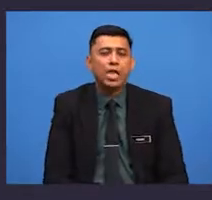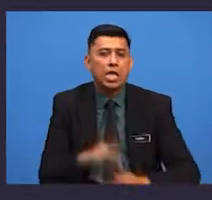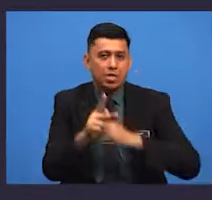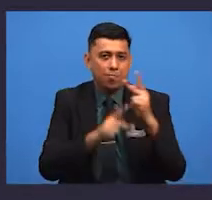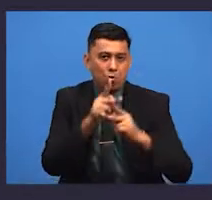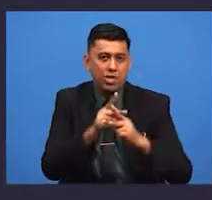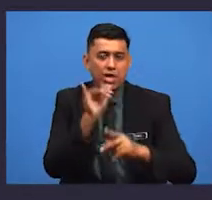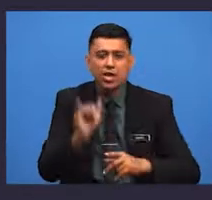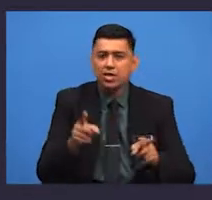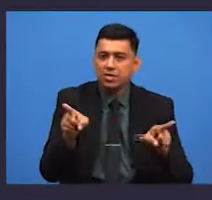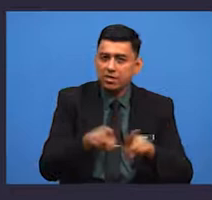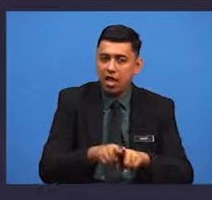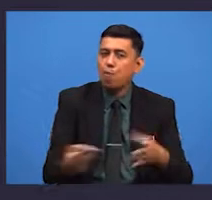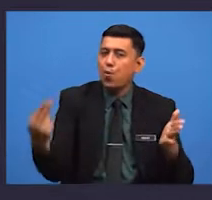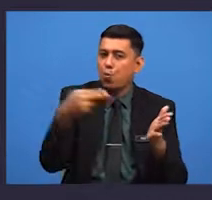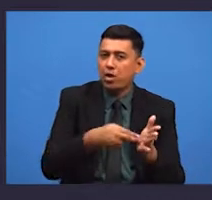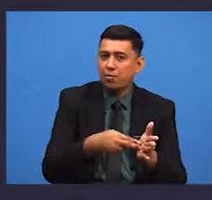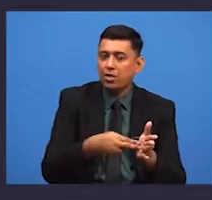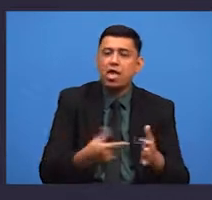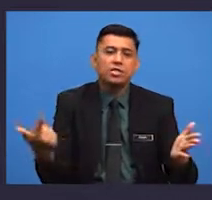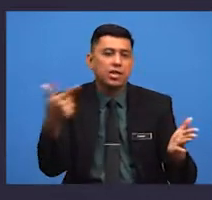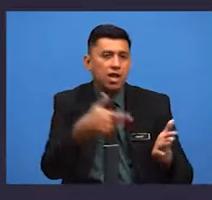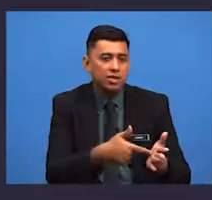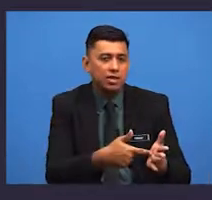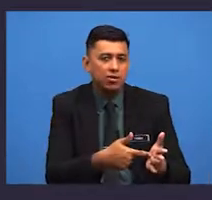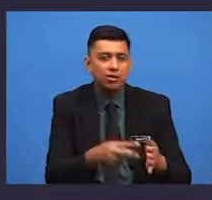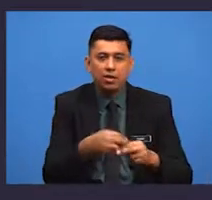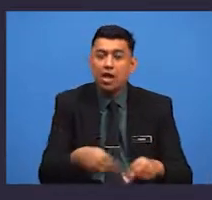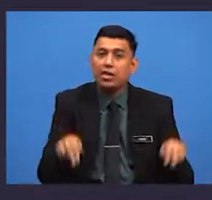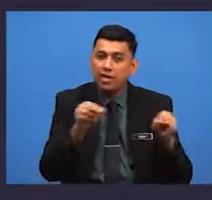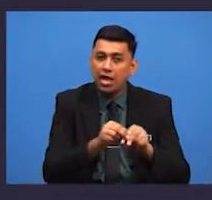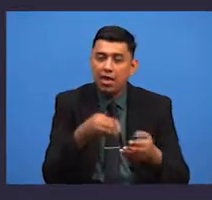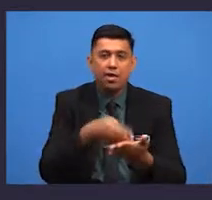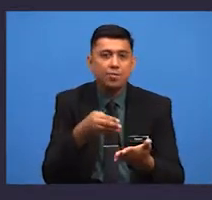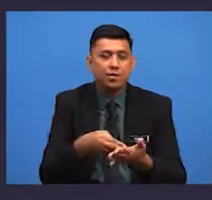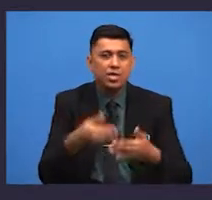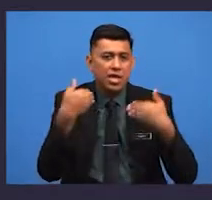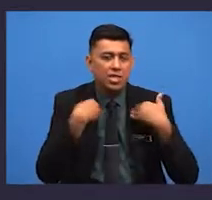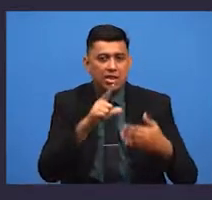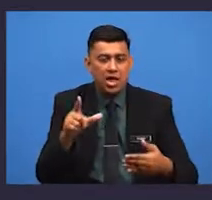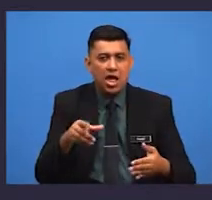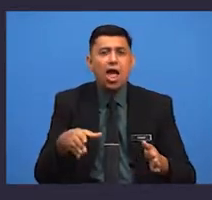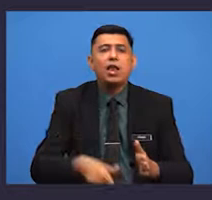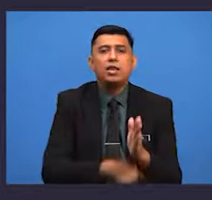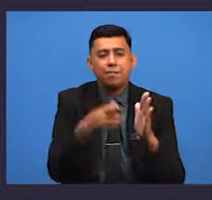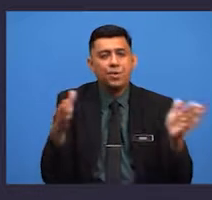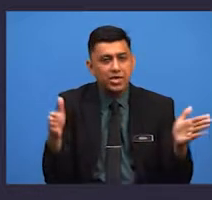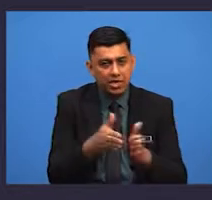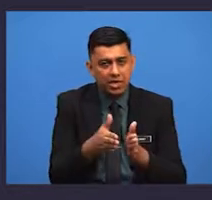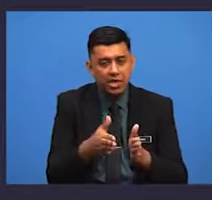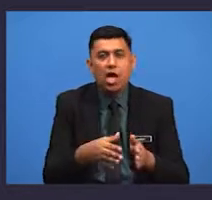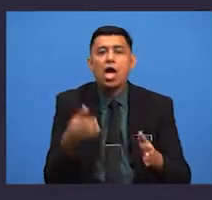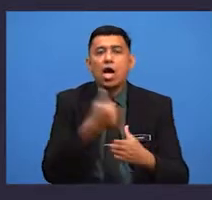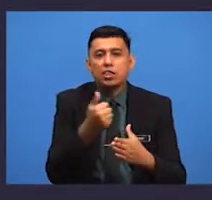Proses yang sama akan berulang selagi nilai pembilang adalah lebih kecil atau sama